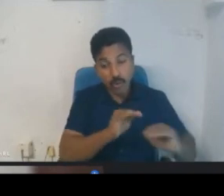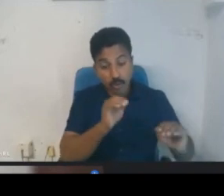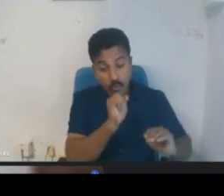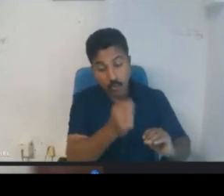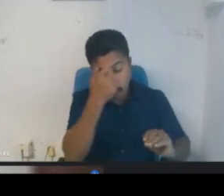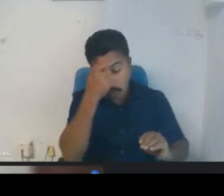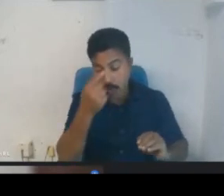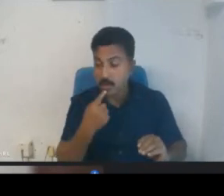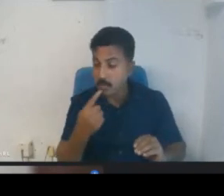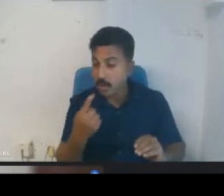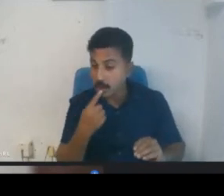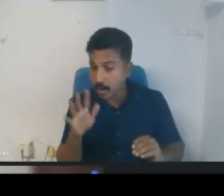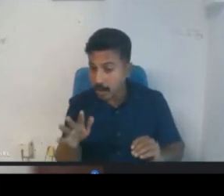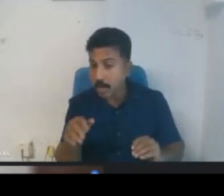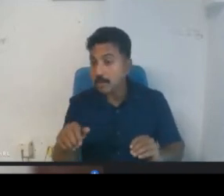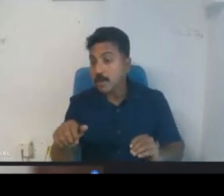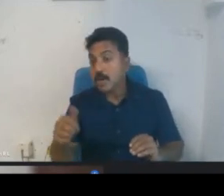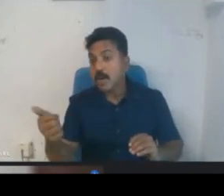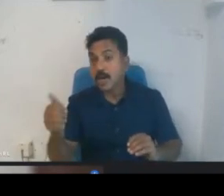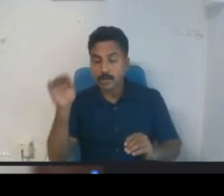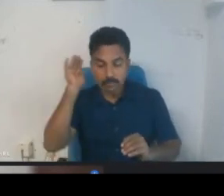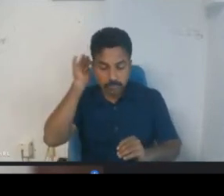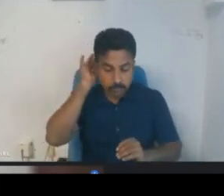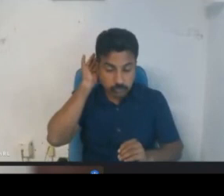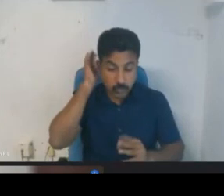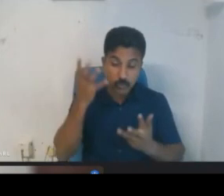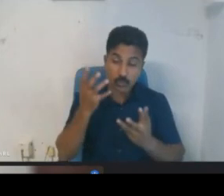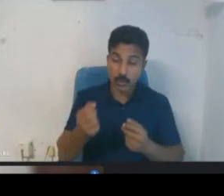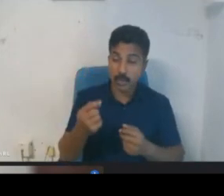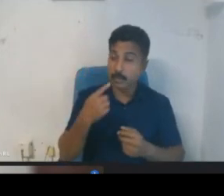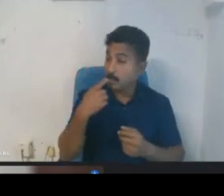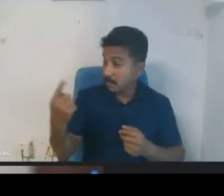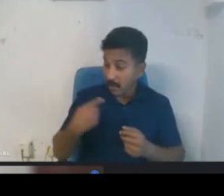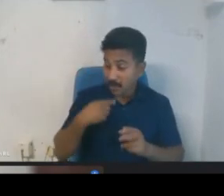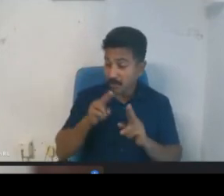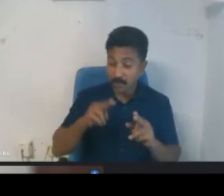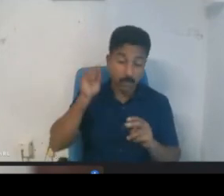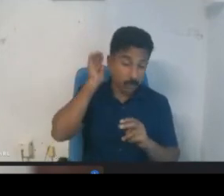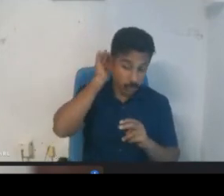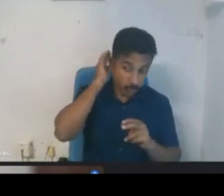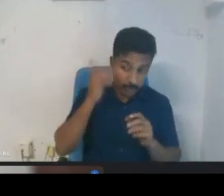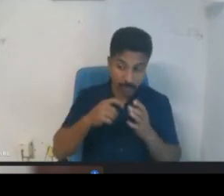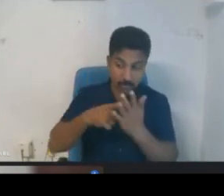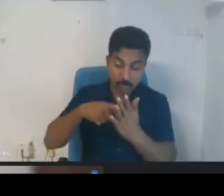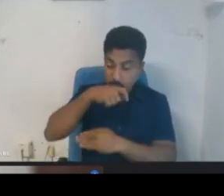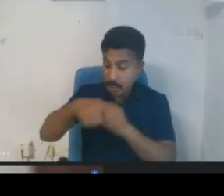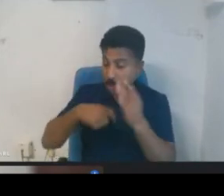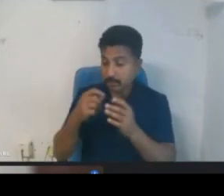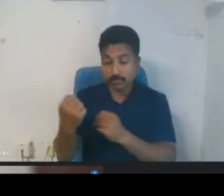പറയുന്നതെങ്കിൽ പോലും അത് നന്നായിട്ട് ശ്രദ്ധിക്കാനുള്ള ഒരു ആളാവുക, നല്ലൊരു ശ്രോതാവുക എന്നുള്ളത് ഏറ്റവും ബന്ധം